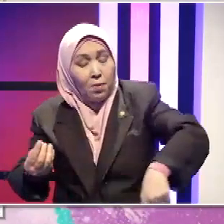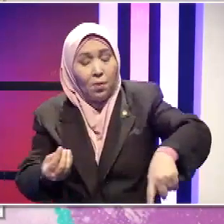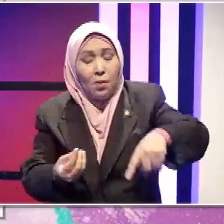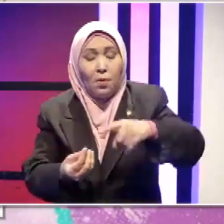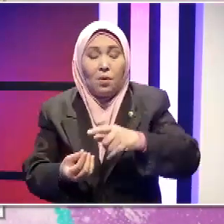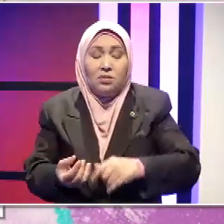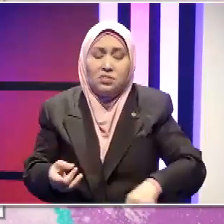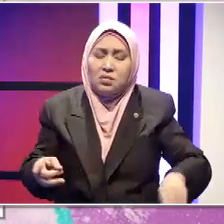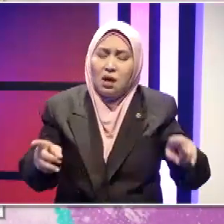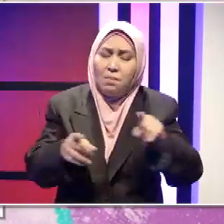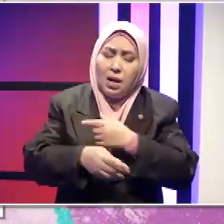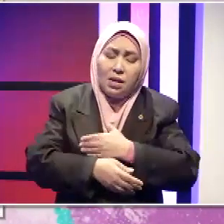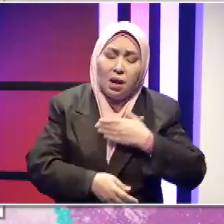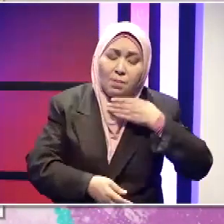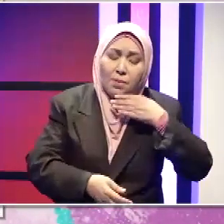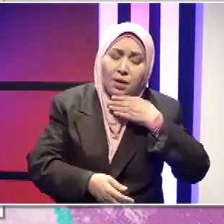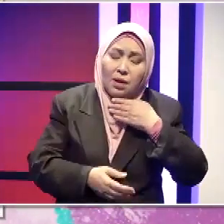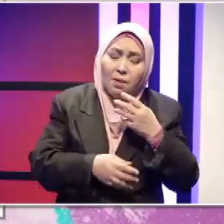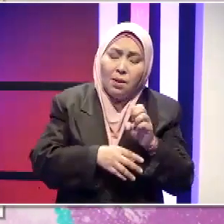ummayhaq nuhun